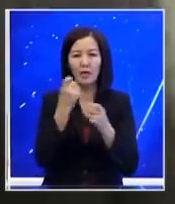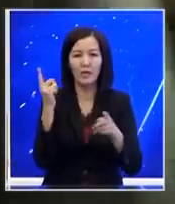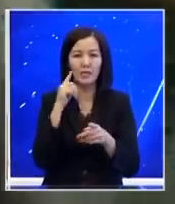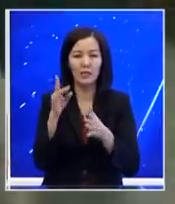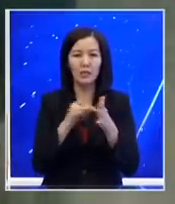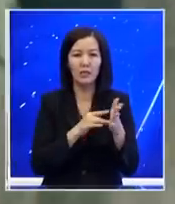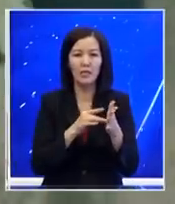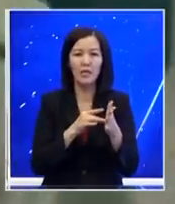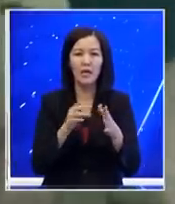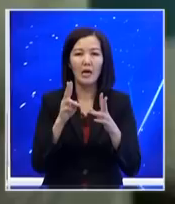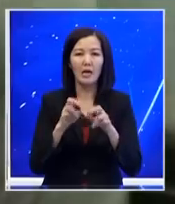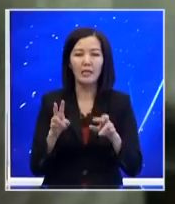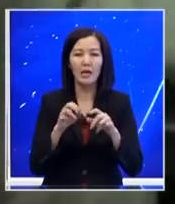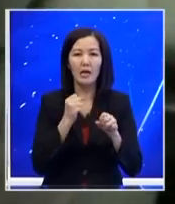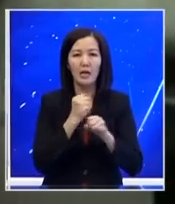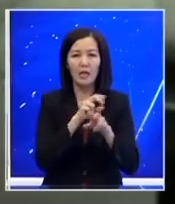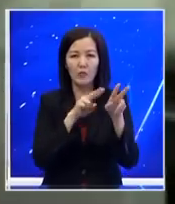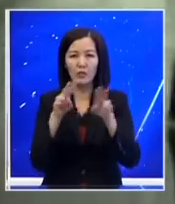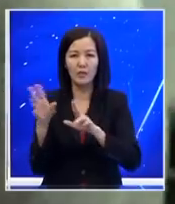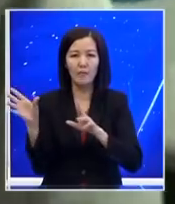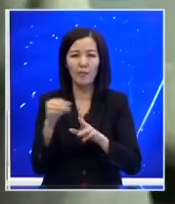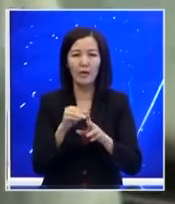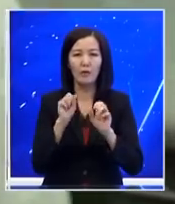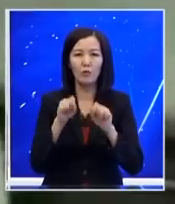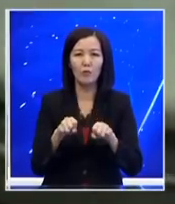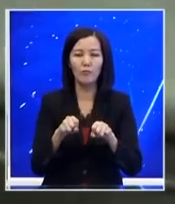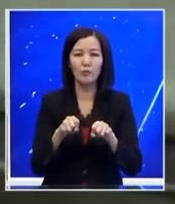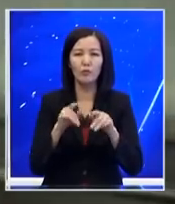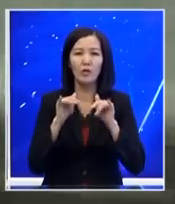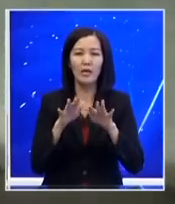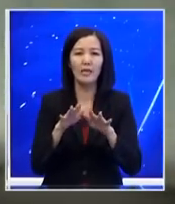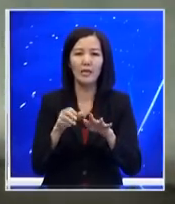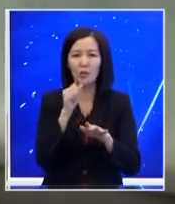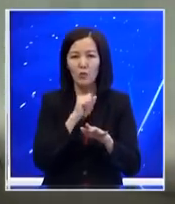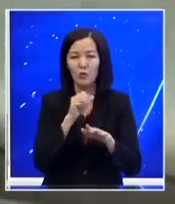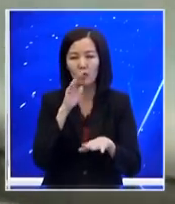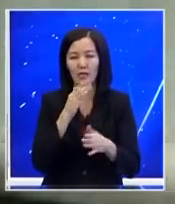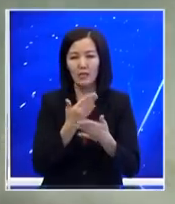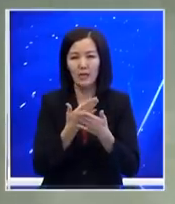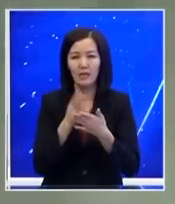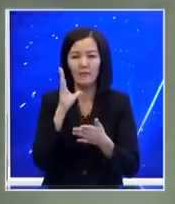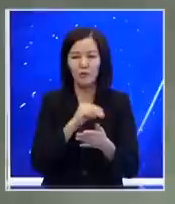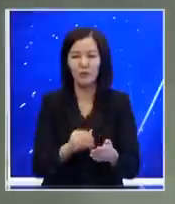естіген жедел уәкілдер арнайы қадағалау жасап, оның барлық құқық бұзушылық әрекеттерін дәлелдеп шықты.